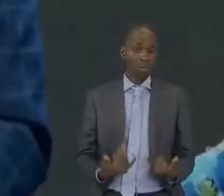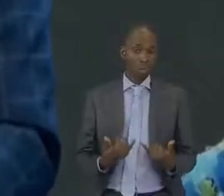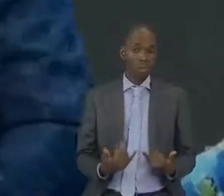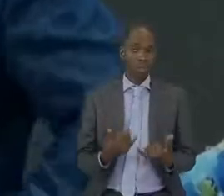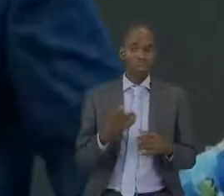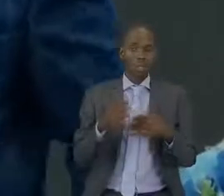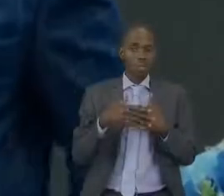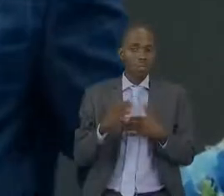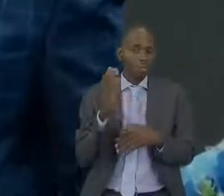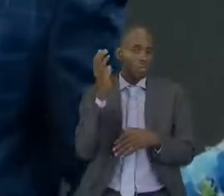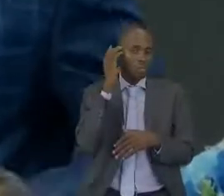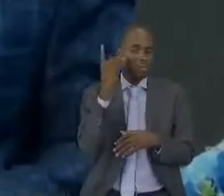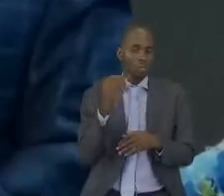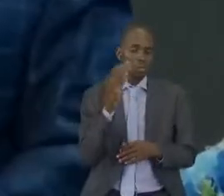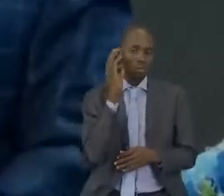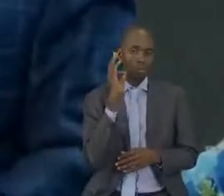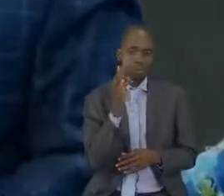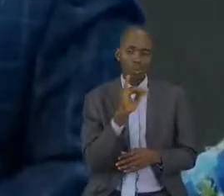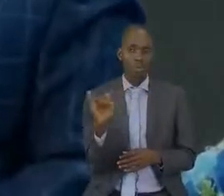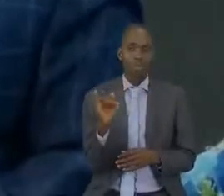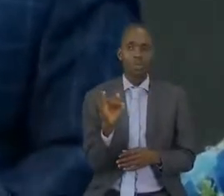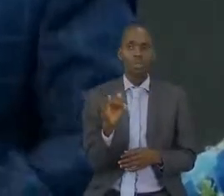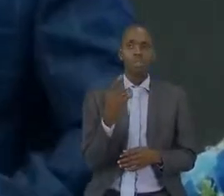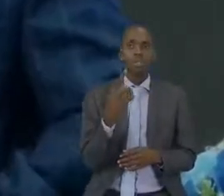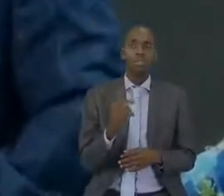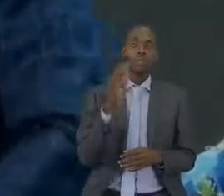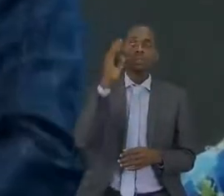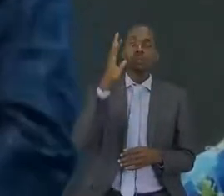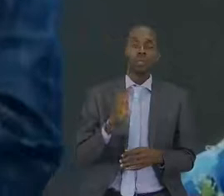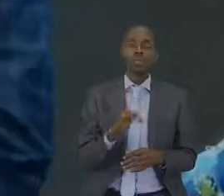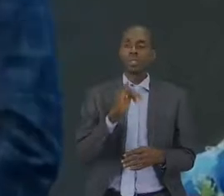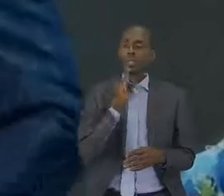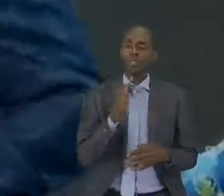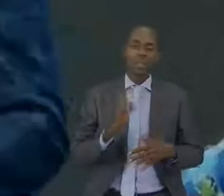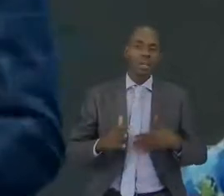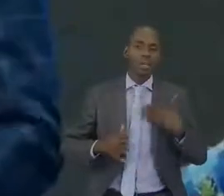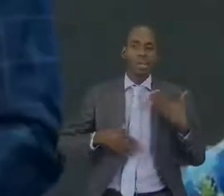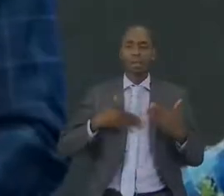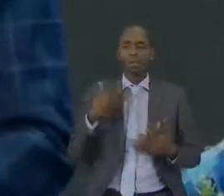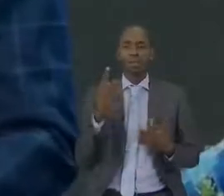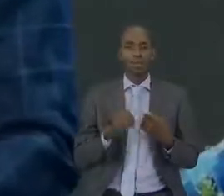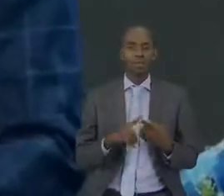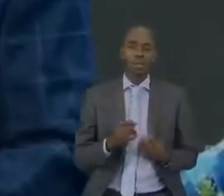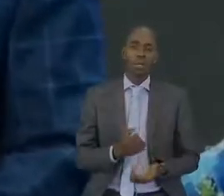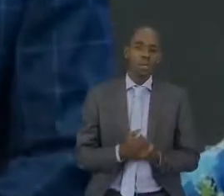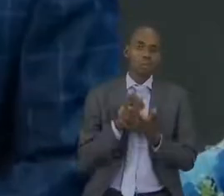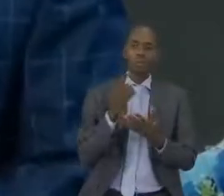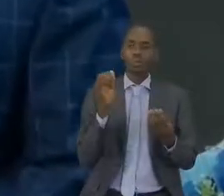avez écouté le message, le pasteur est content et veut vous aider